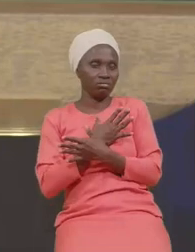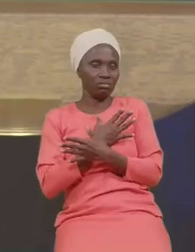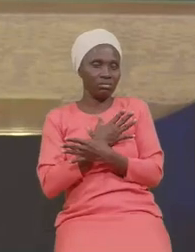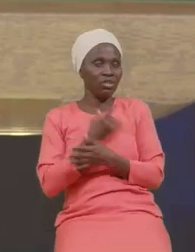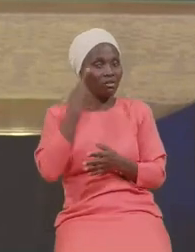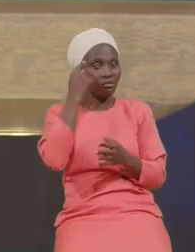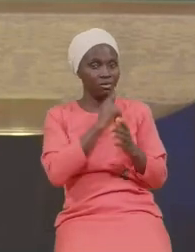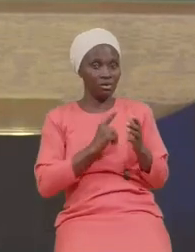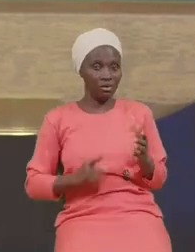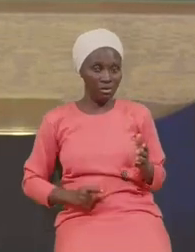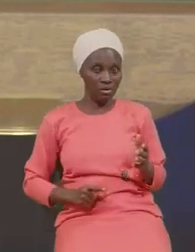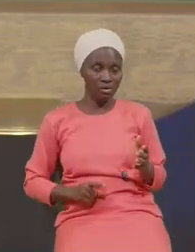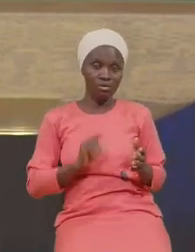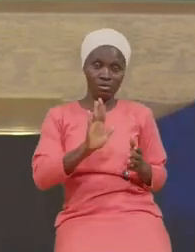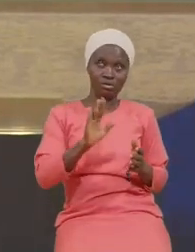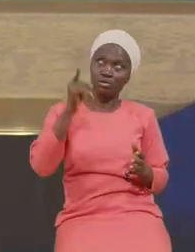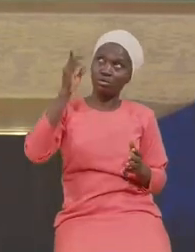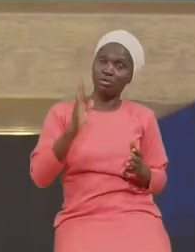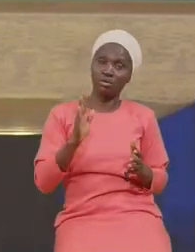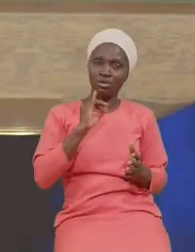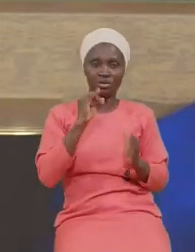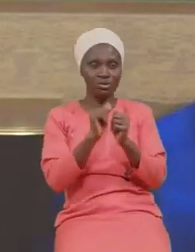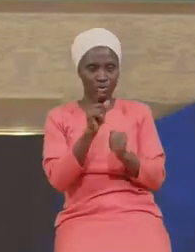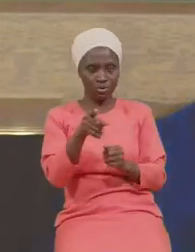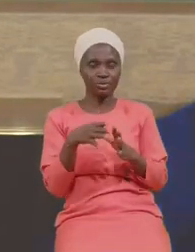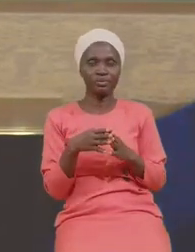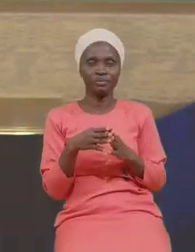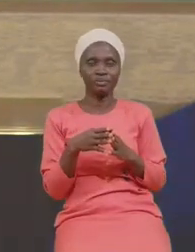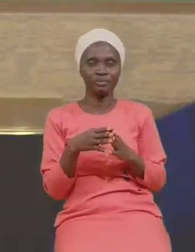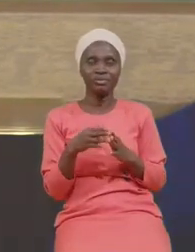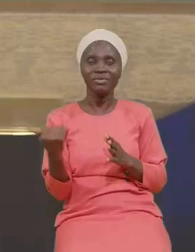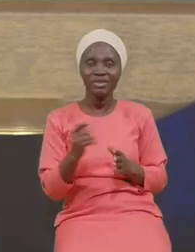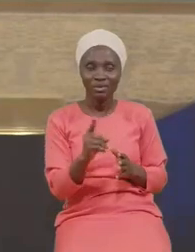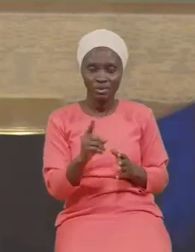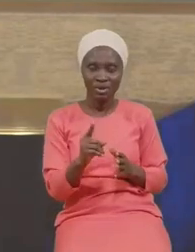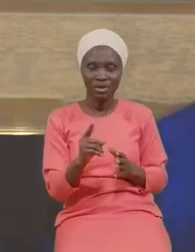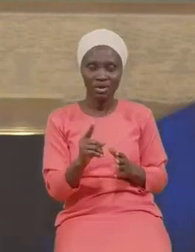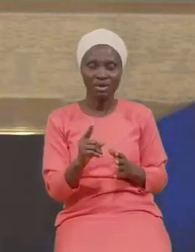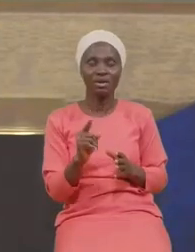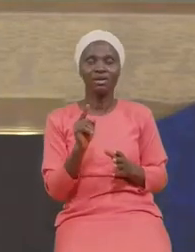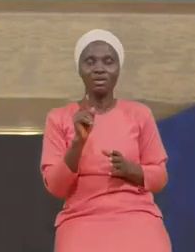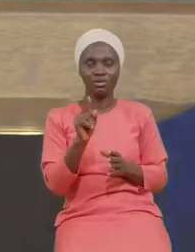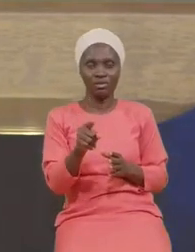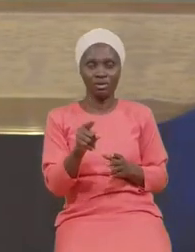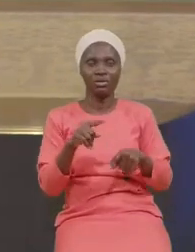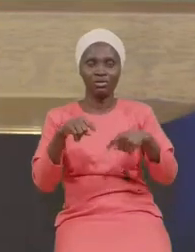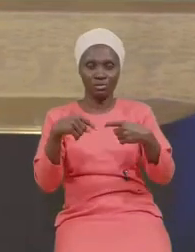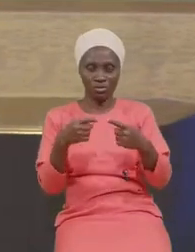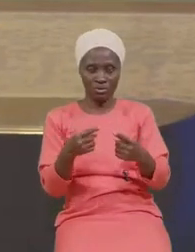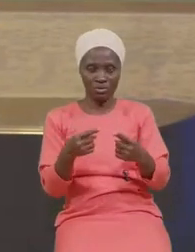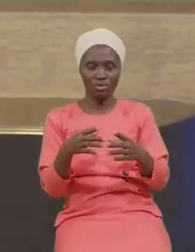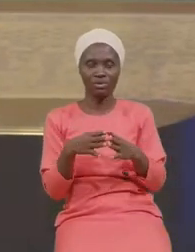le thé pour vente point qu'à l'Éternel ton Dieu est avec toi dans tout ce que tu